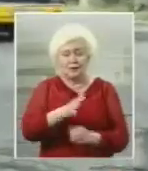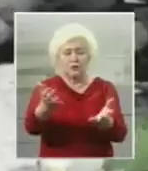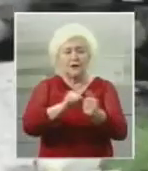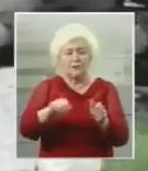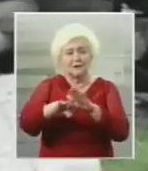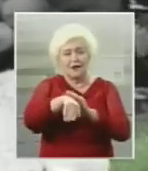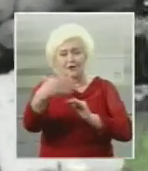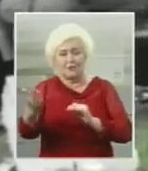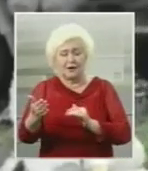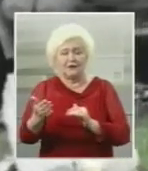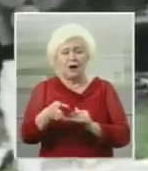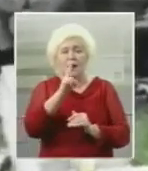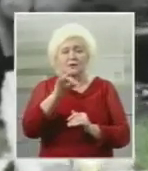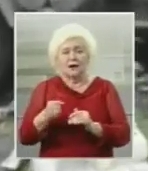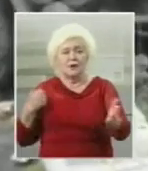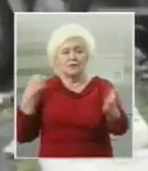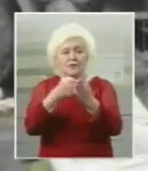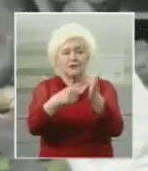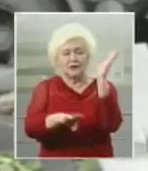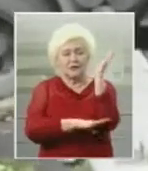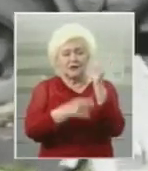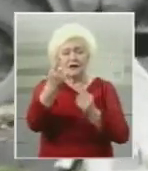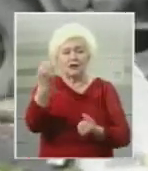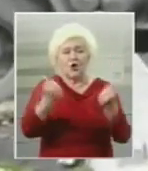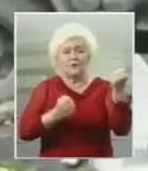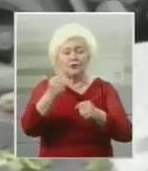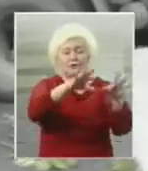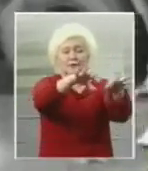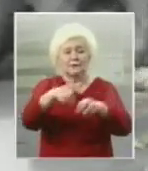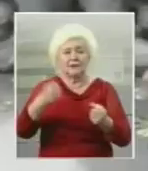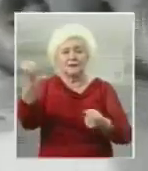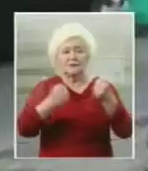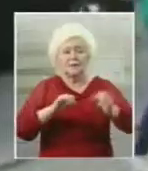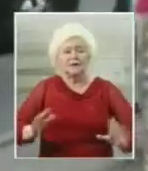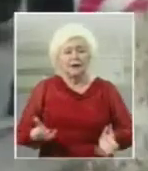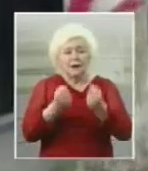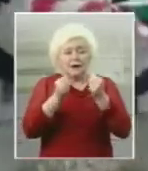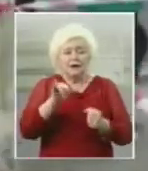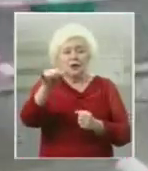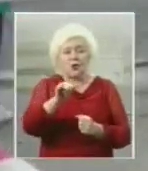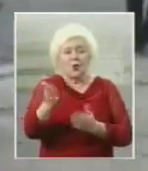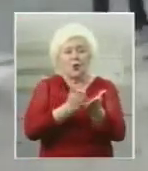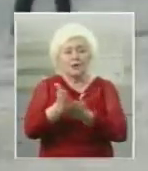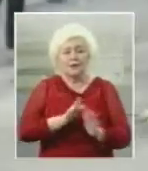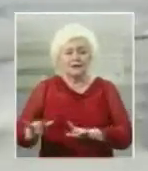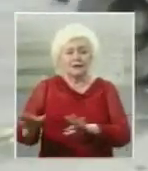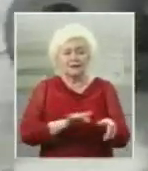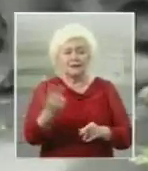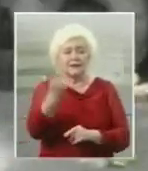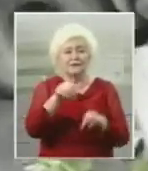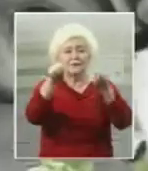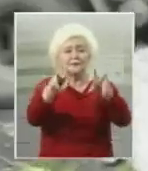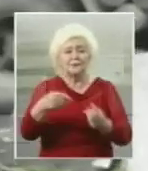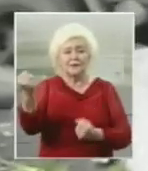вправо. КАМАЗ в'їхав у дерево. Його водія дістали з кабіни рятувальники. У операції було задіяно дві